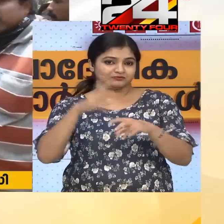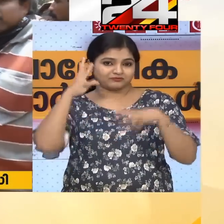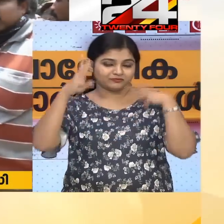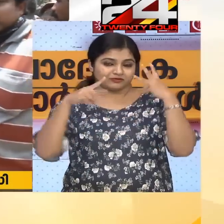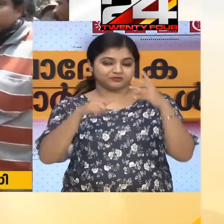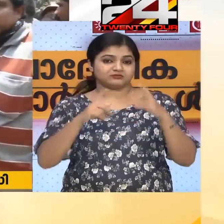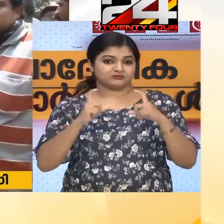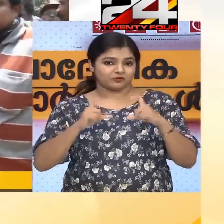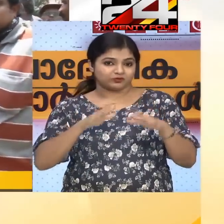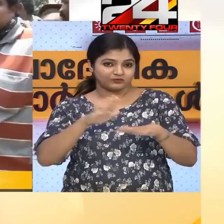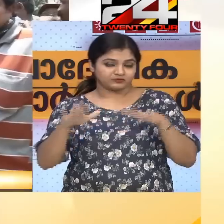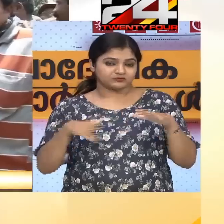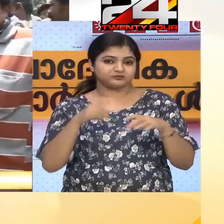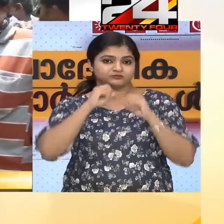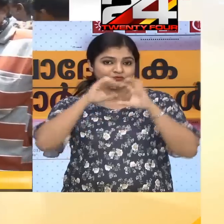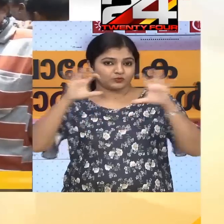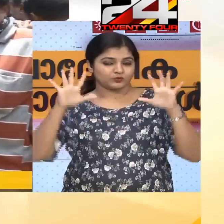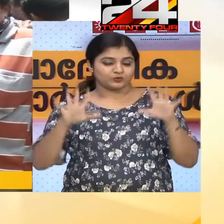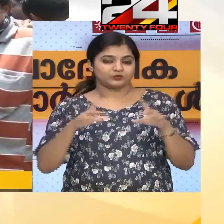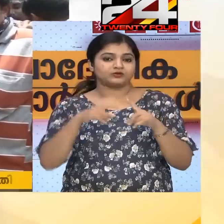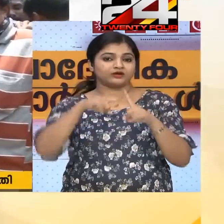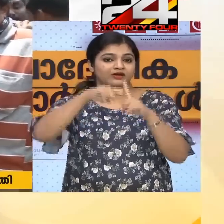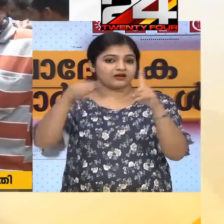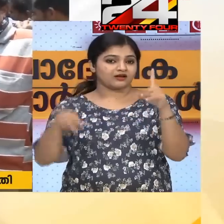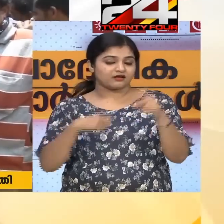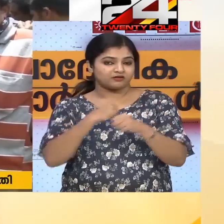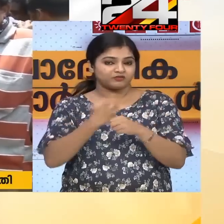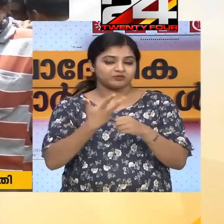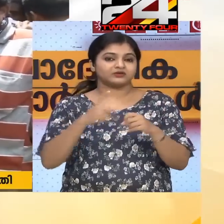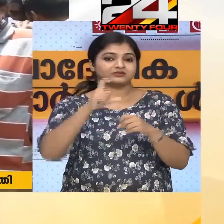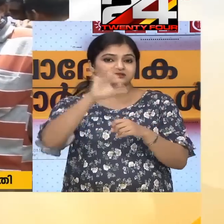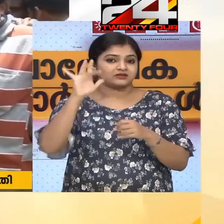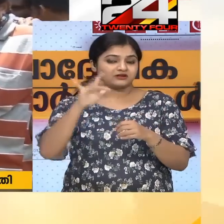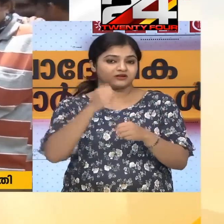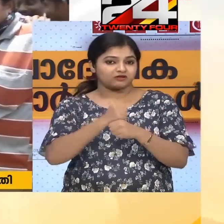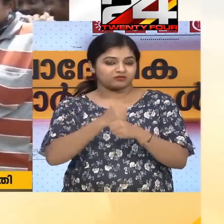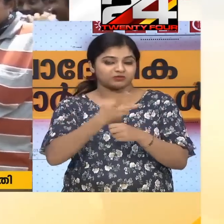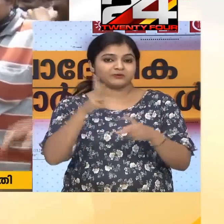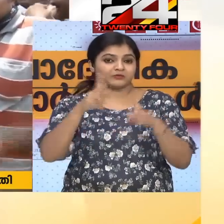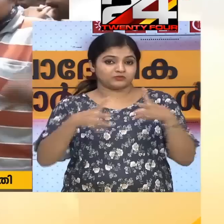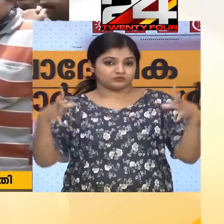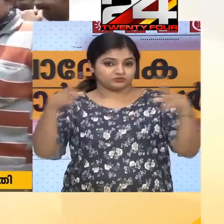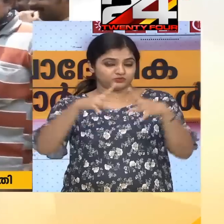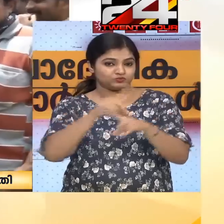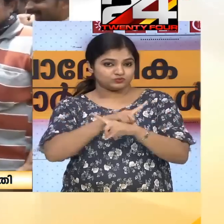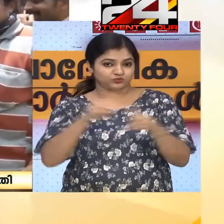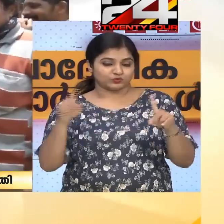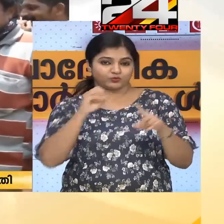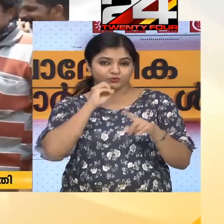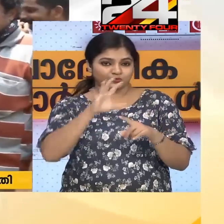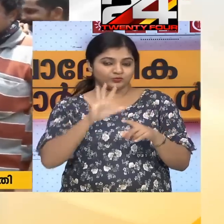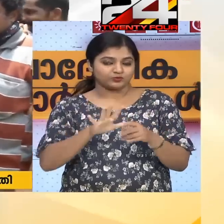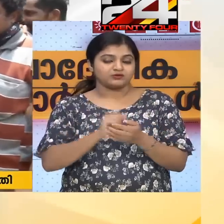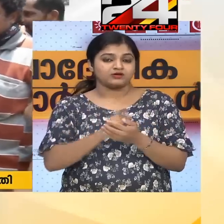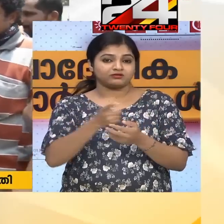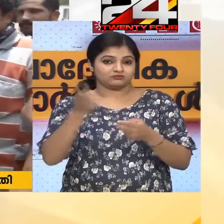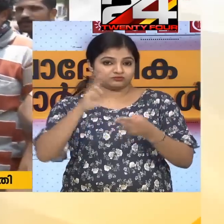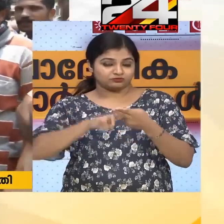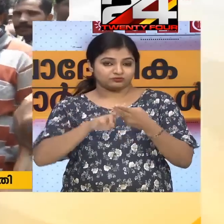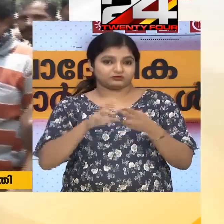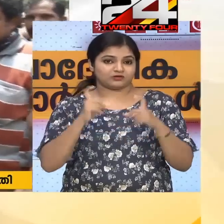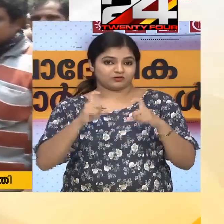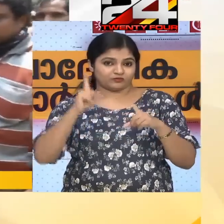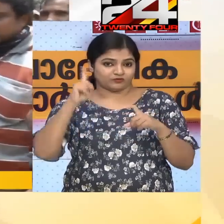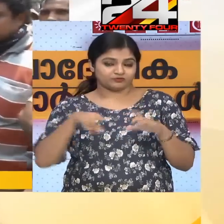കൃത്യമായ ജാഗ്രതാ നിർദ്ദേശങ്ങൾ ഉള്ളപ്പോൾ സംസ്ഥാന സർക്കാരും കേന്ദ്ര സർക്കാരും ഉൾപ്പെടെ ആളുകൾ കൂട്ടം കൂടി നിൽക്കരുത്, അല്ലെങ്കിൽ കൃത്യമായ മുൻകരുതലുകളും